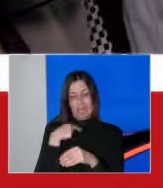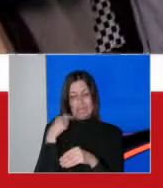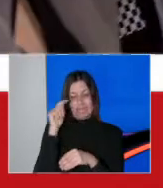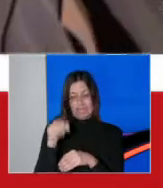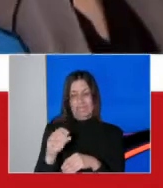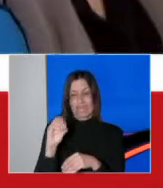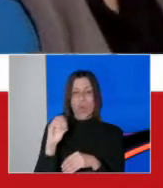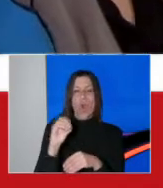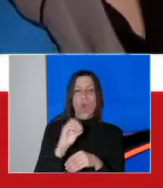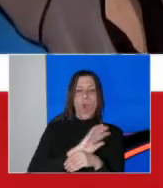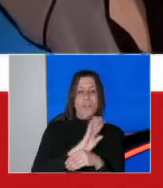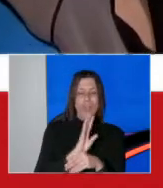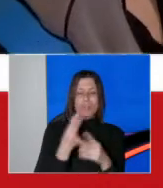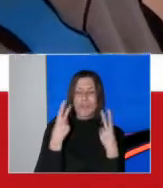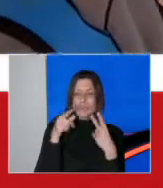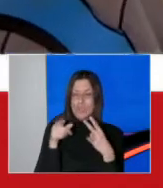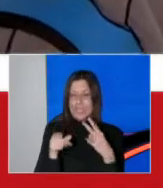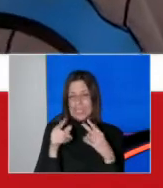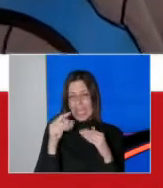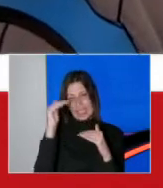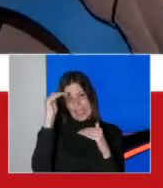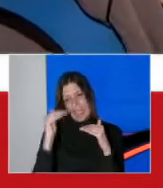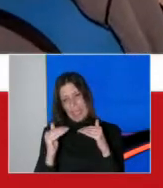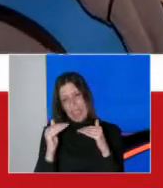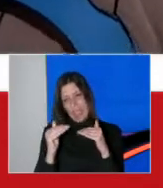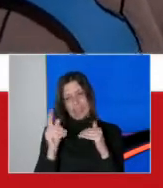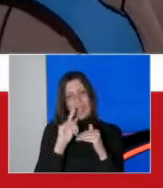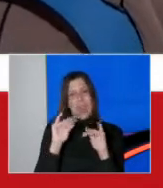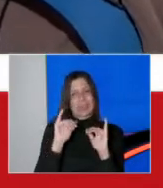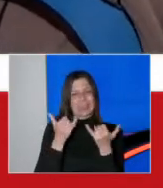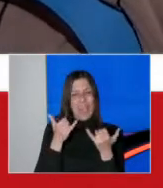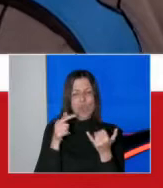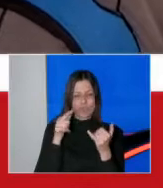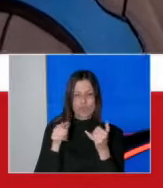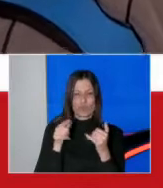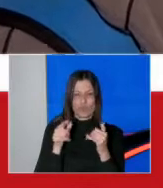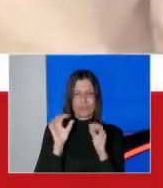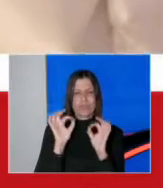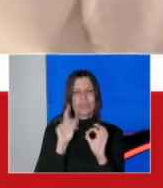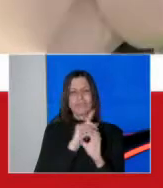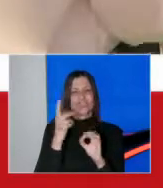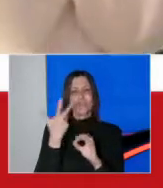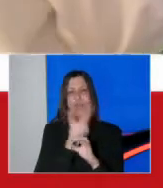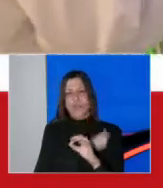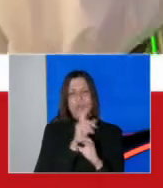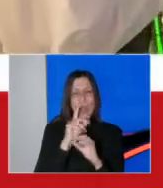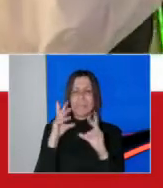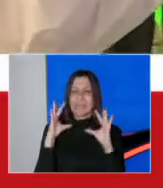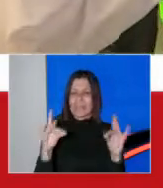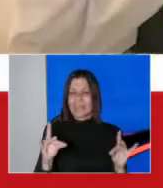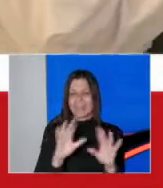לאומיקרון, המשמעות של זה ירדה מאוד מאוד. זה לא נכון שהוא לחלוטין מי שמחוסן לא מדביק,